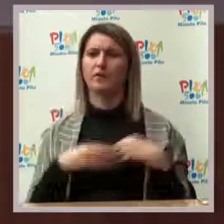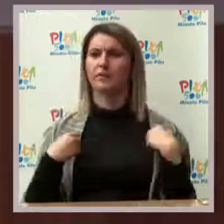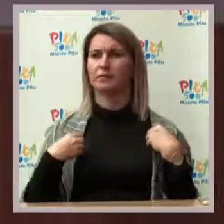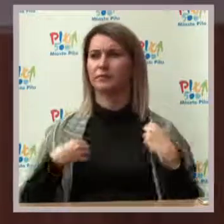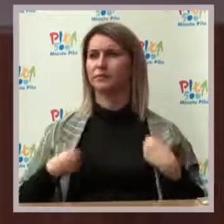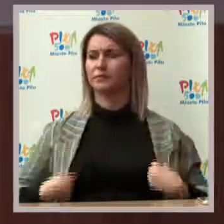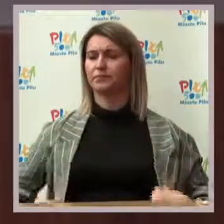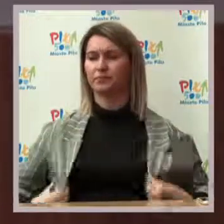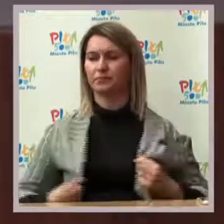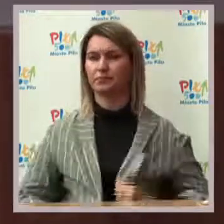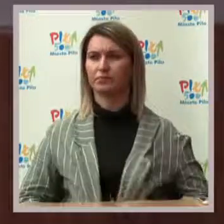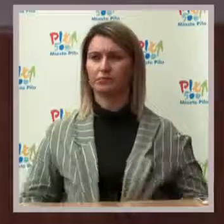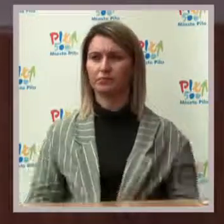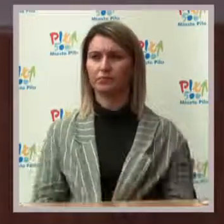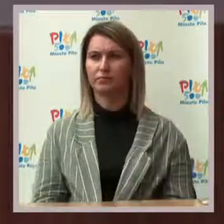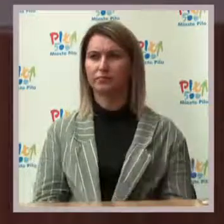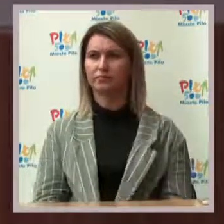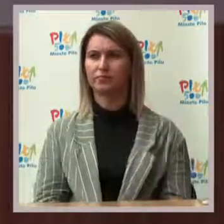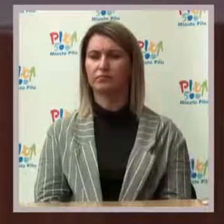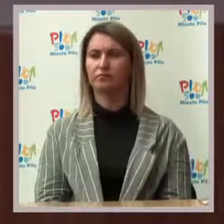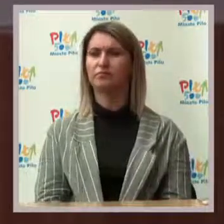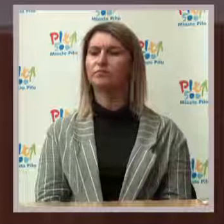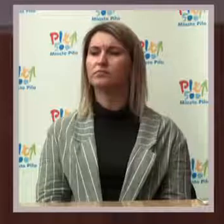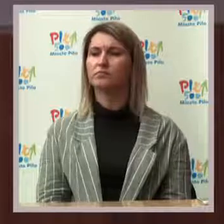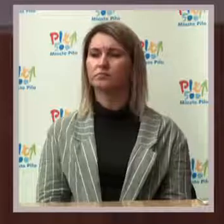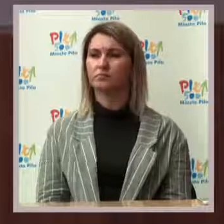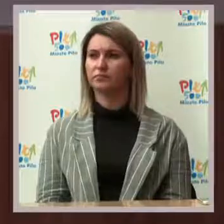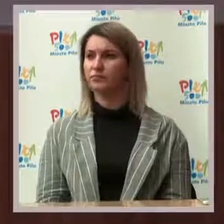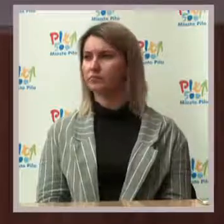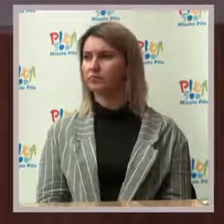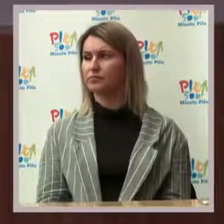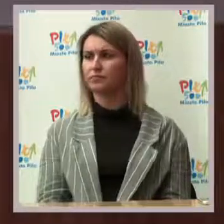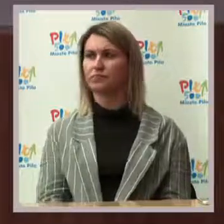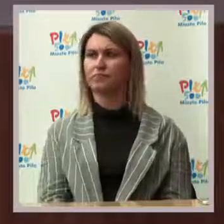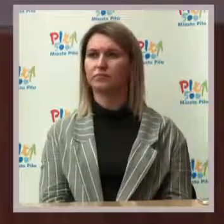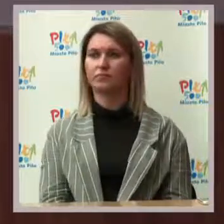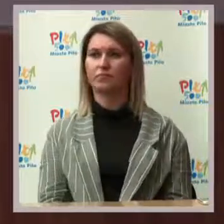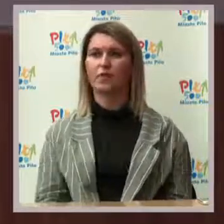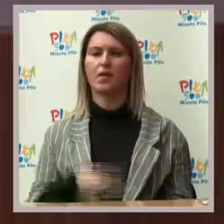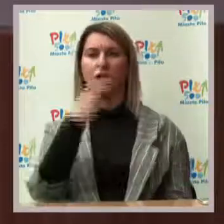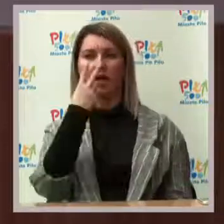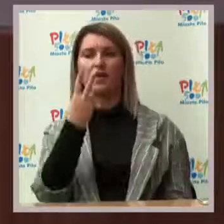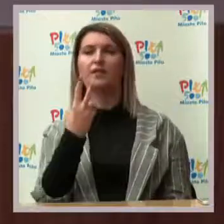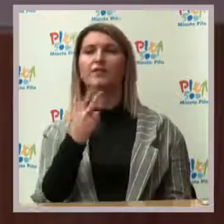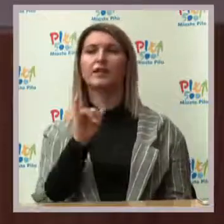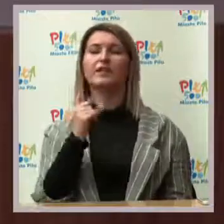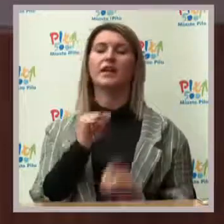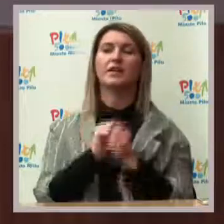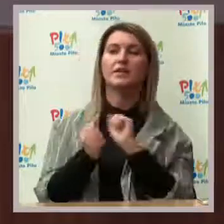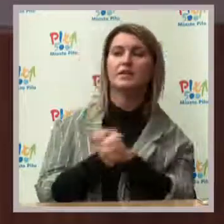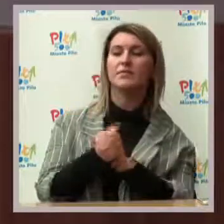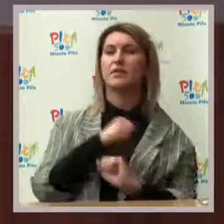odbywały, widać, jak wiele bardzo ważnych elementów się pojawia. Zmienia się między